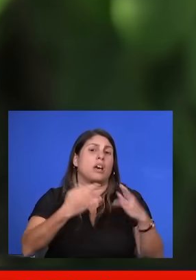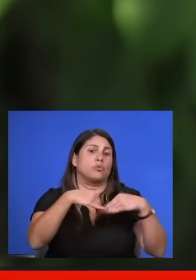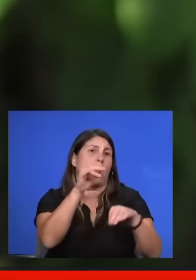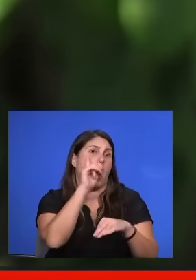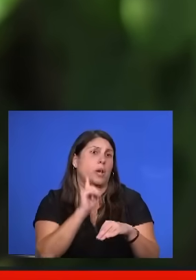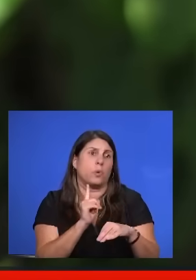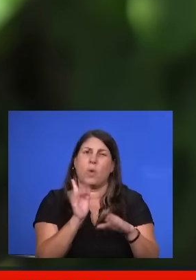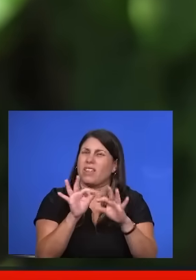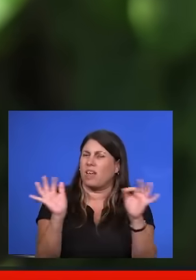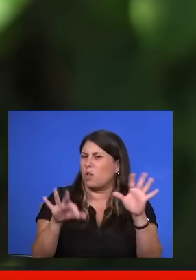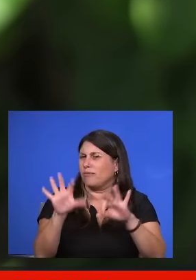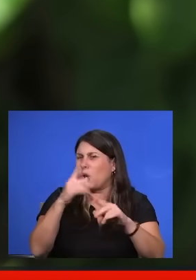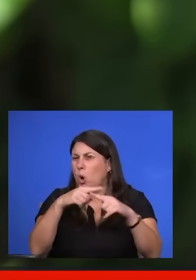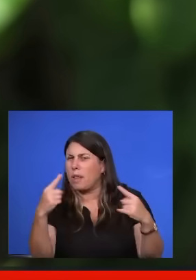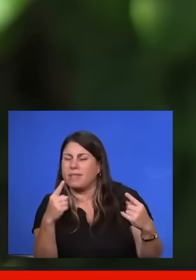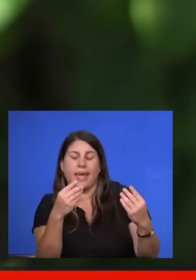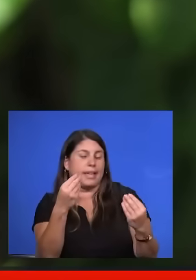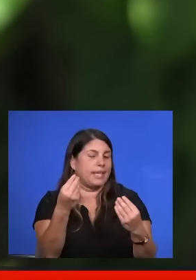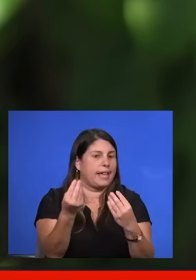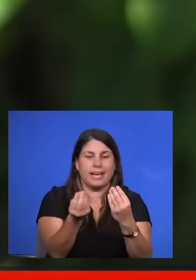מיני ממצאים שמראים שבאמת